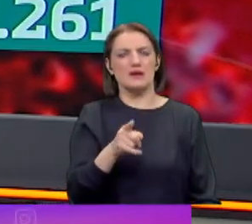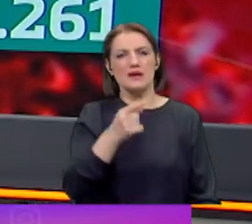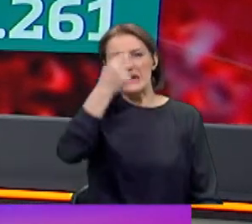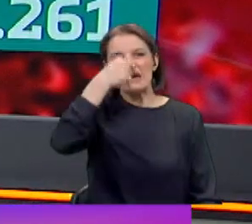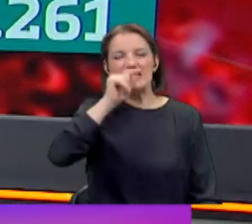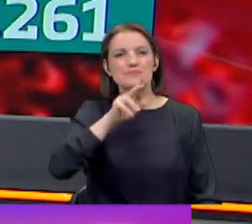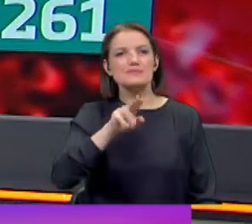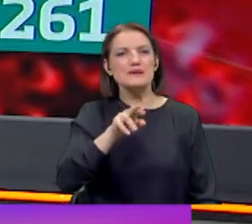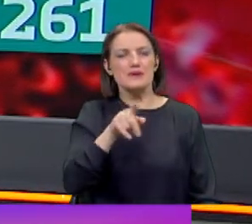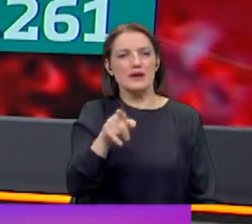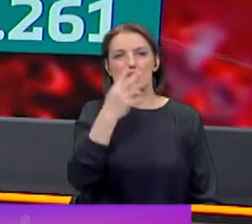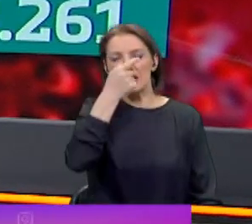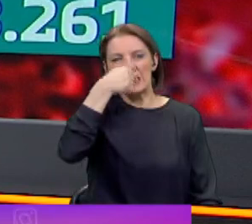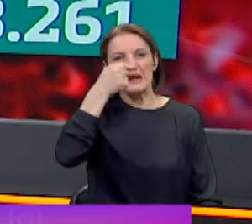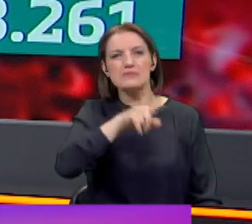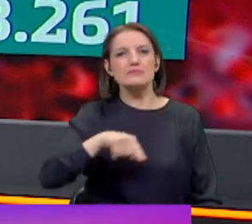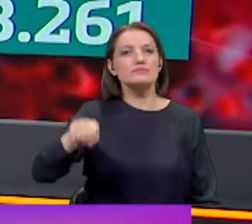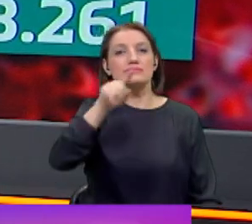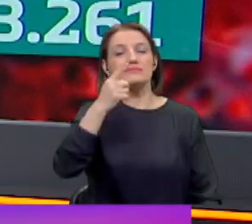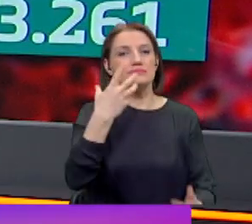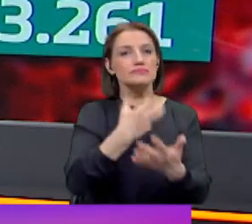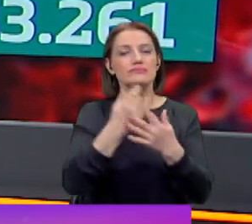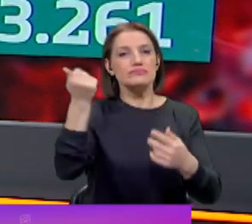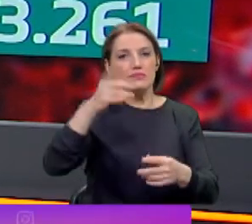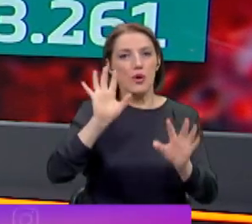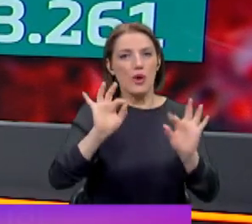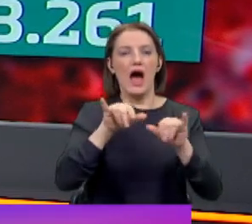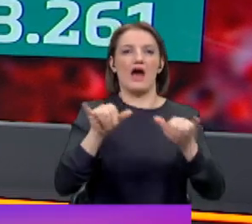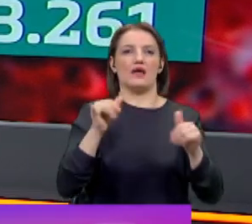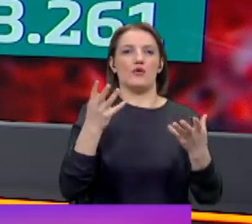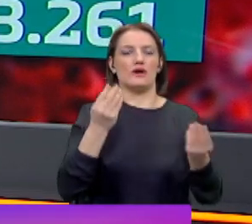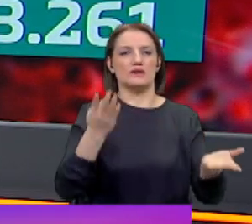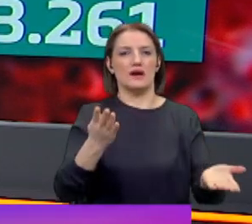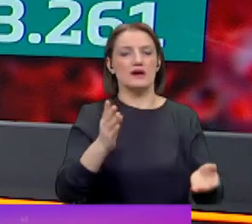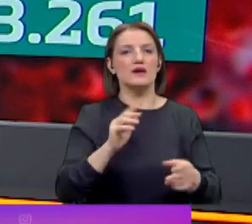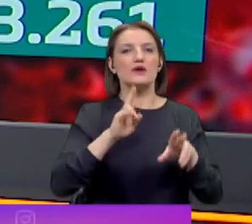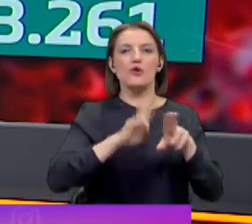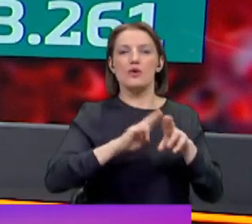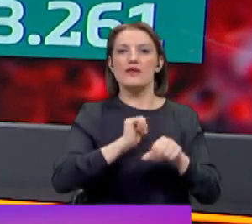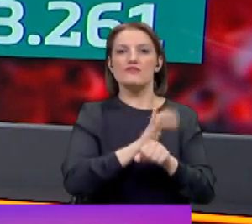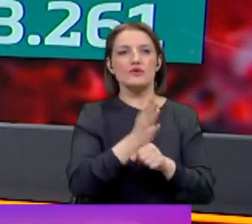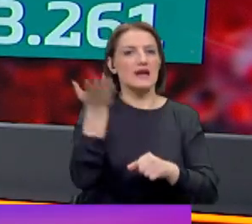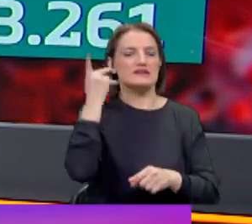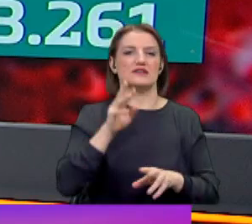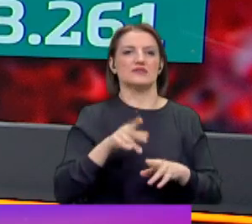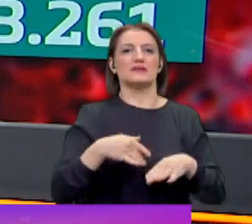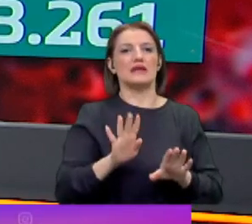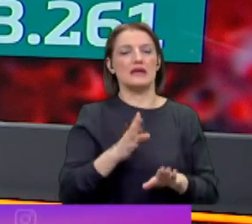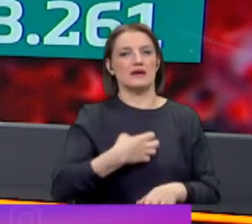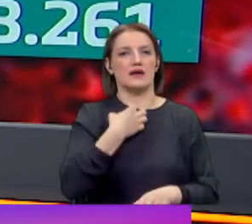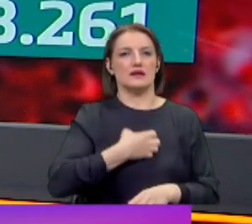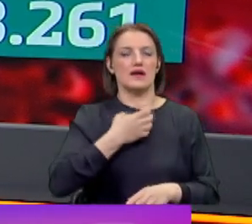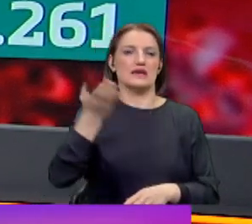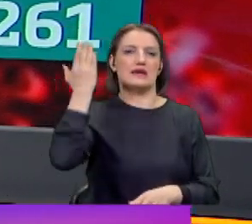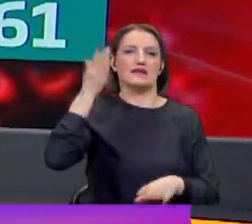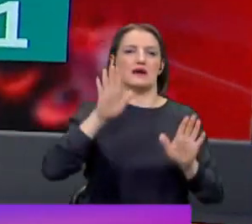zaten buna benzer bir tablo karşımıza çıkacak bir üs eski gücünde değil salgının endişe verici dönemi artık geride